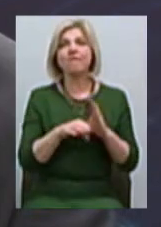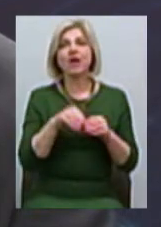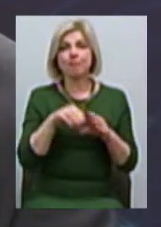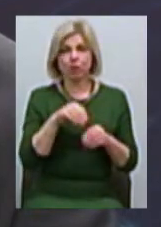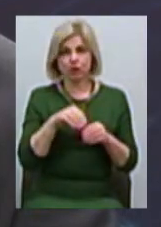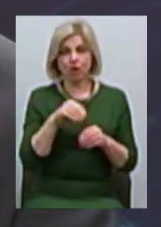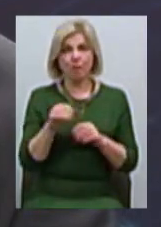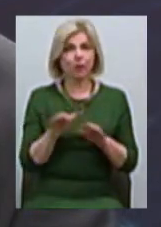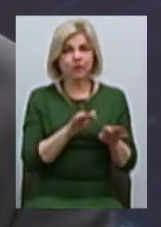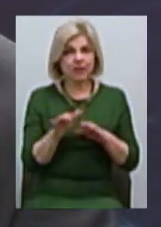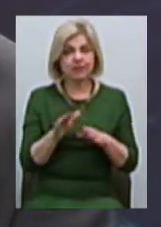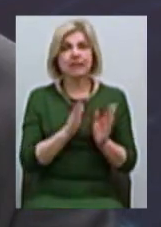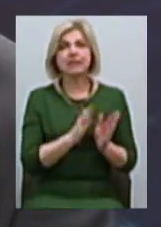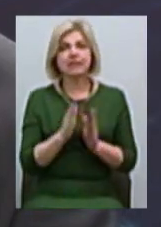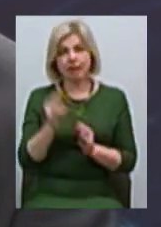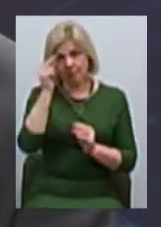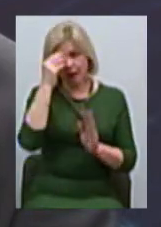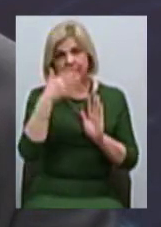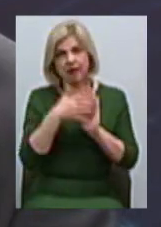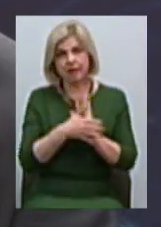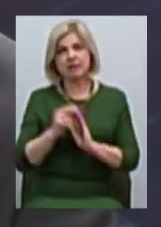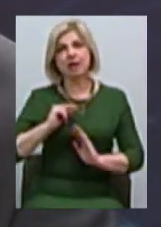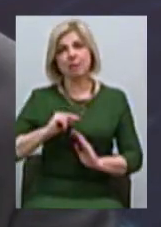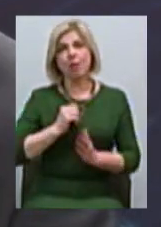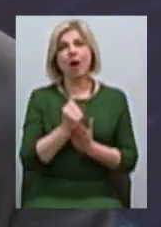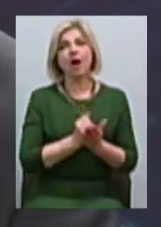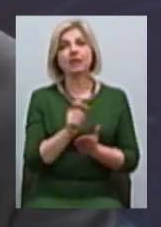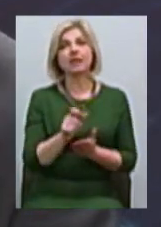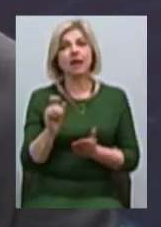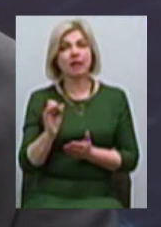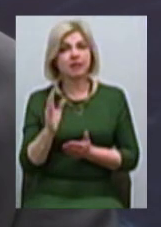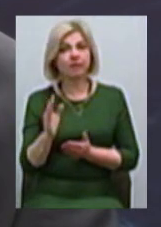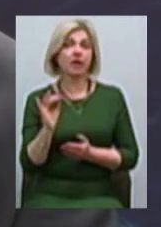процесу, системний аналіз роботи кандидатів і, по